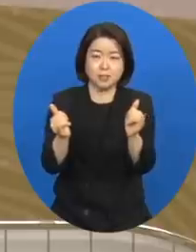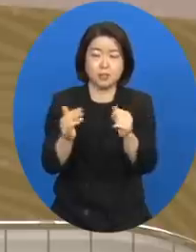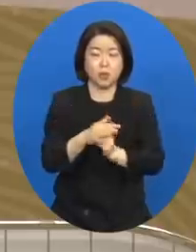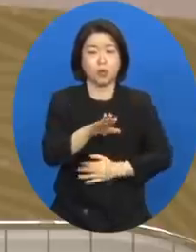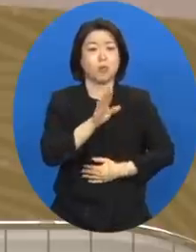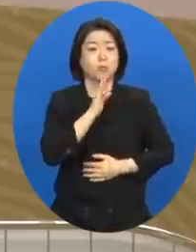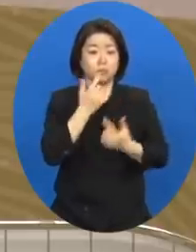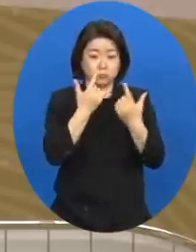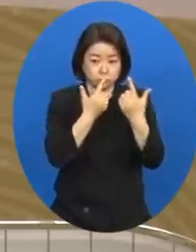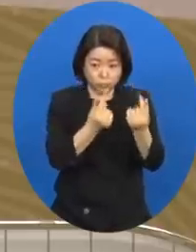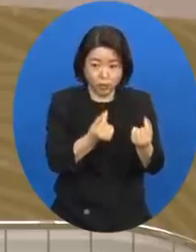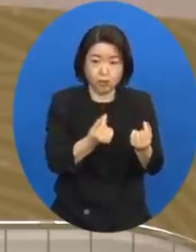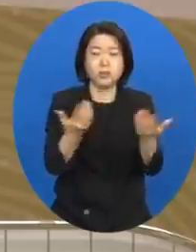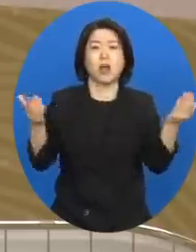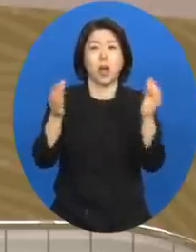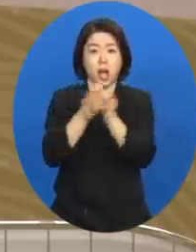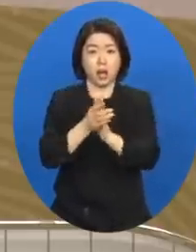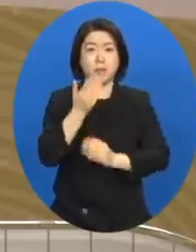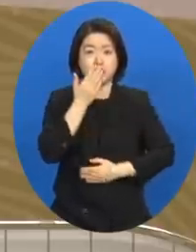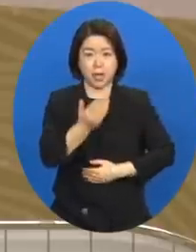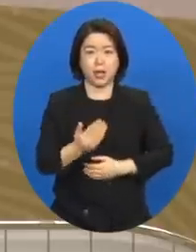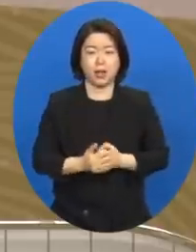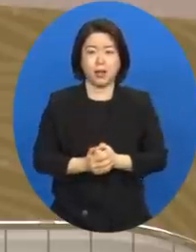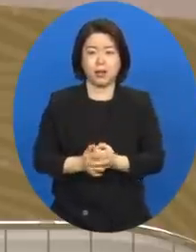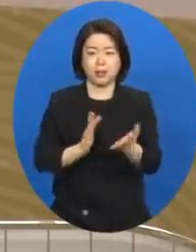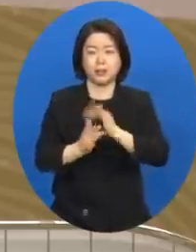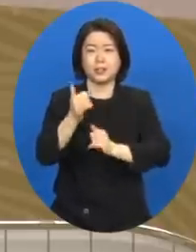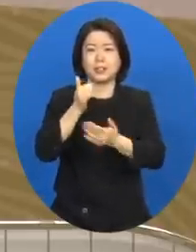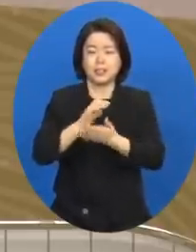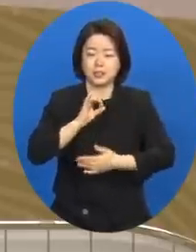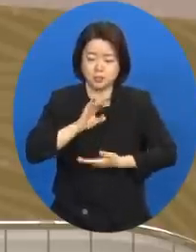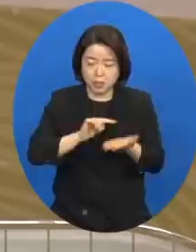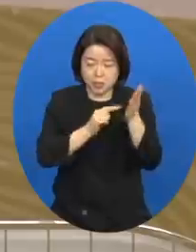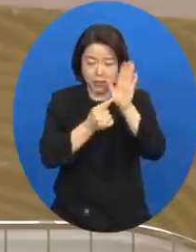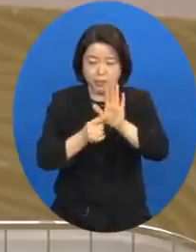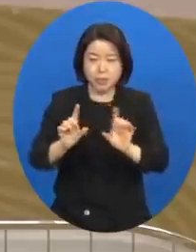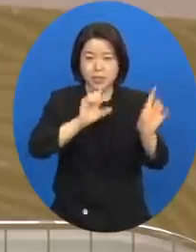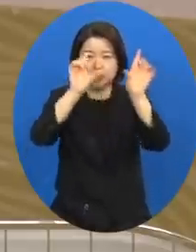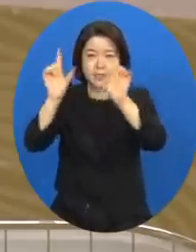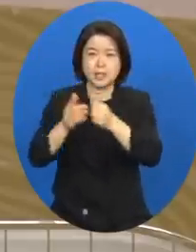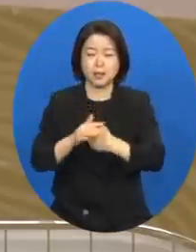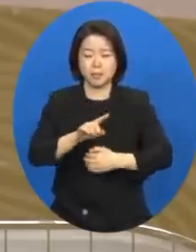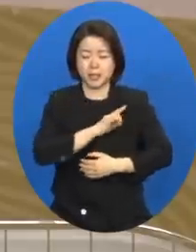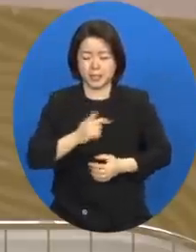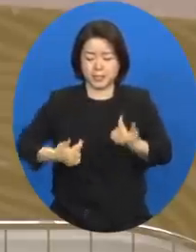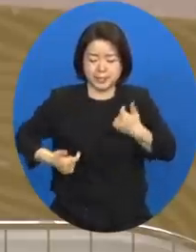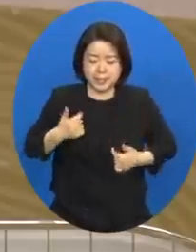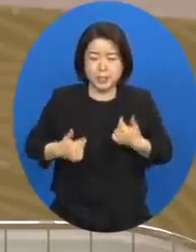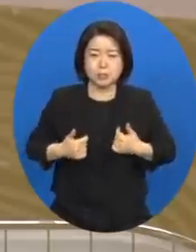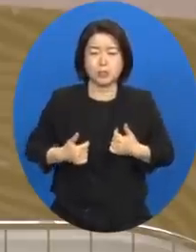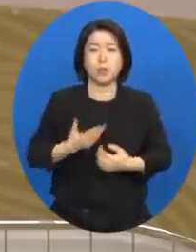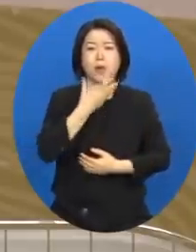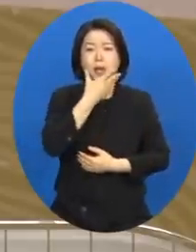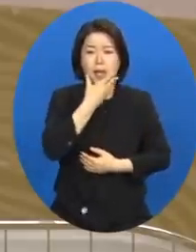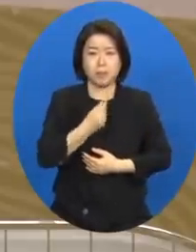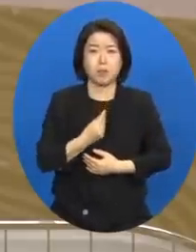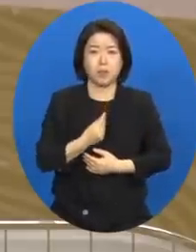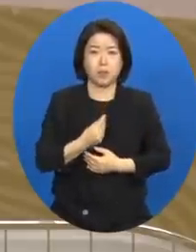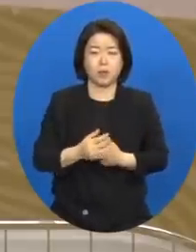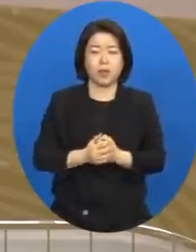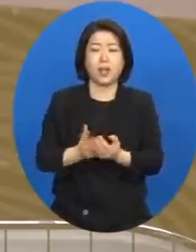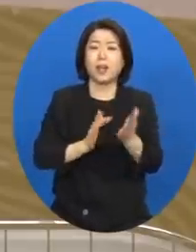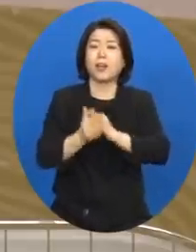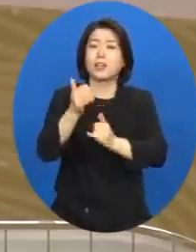당연히 아멘이에요. 예수님만 드러내는 삶을 사는 게 그게 가장 기쁘고 행복해요. 예수님